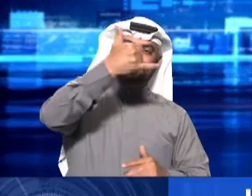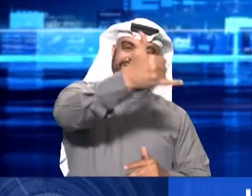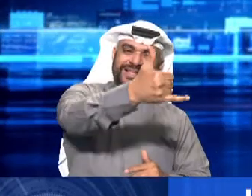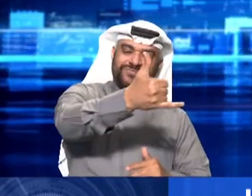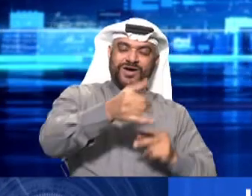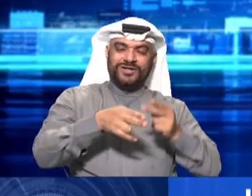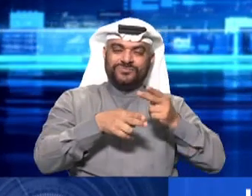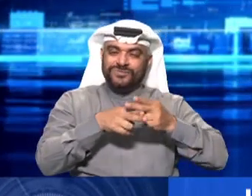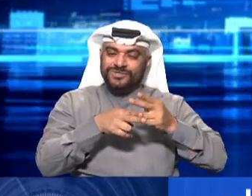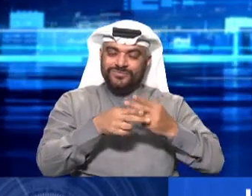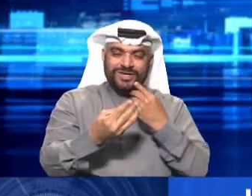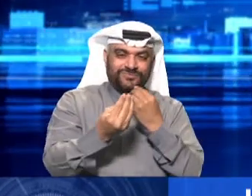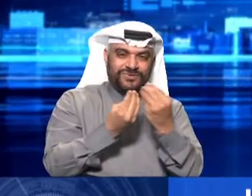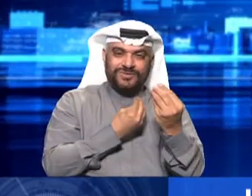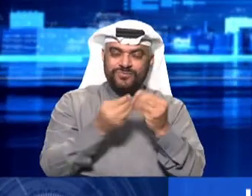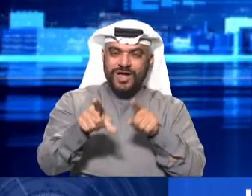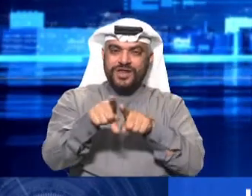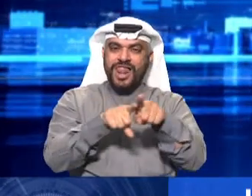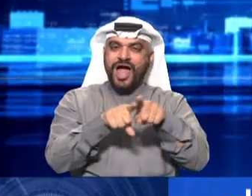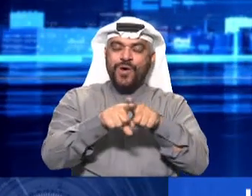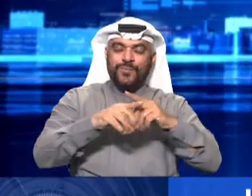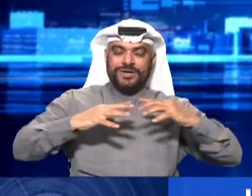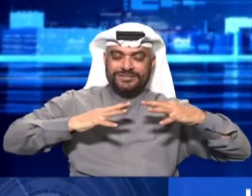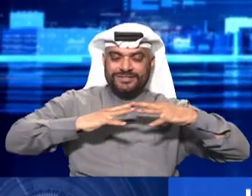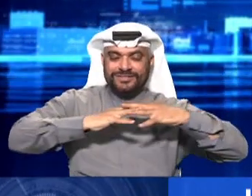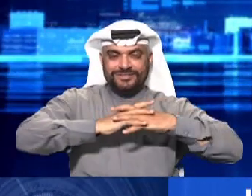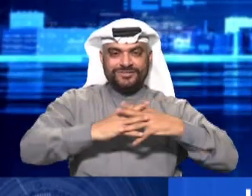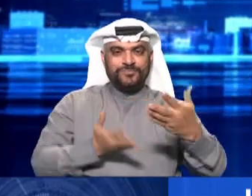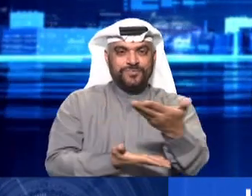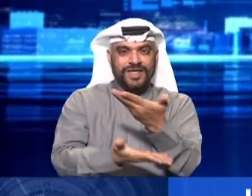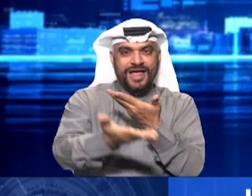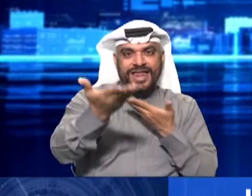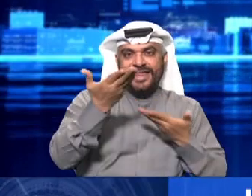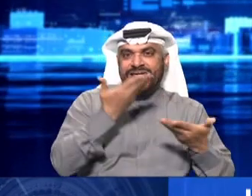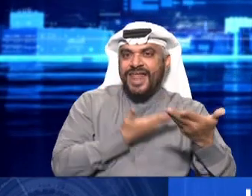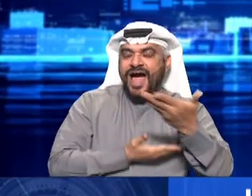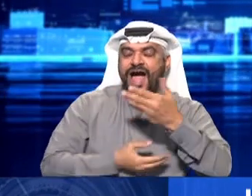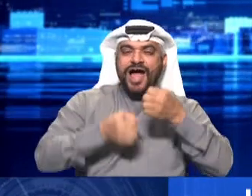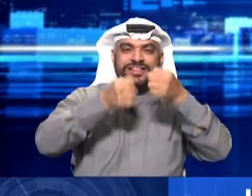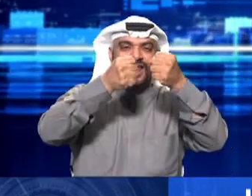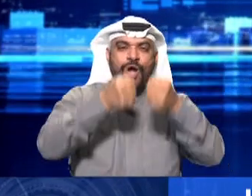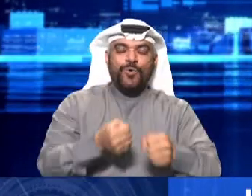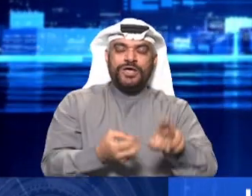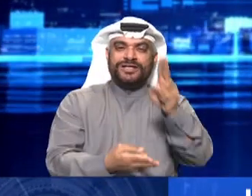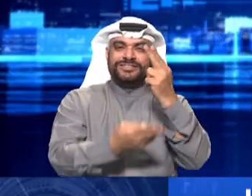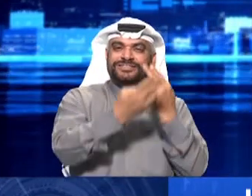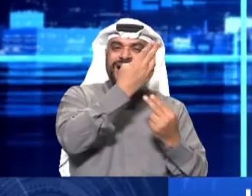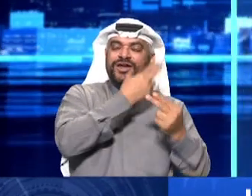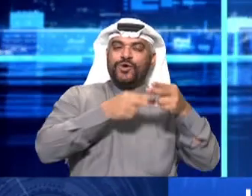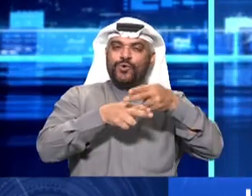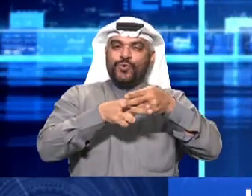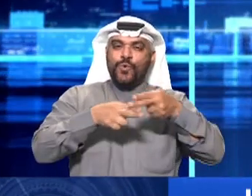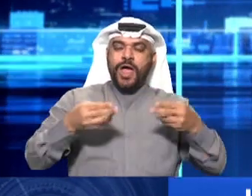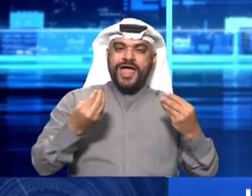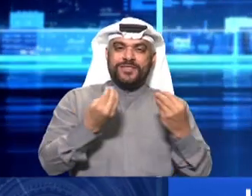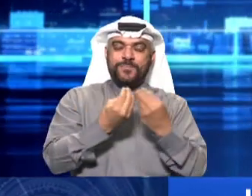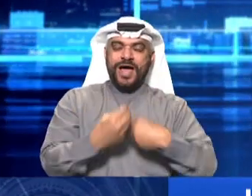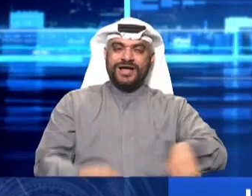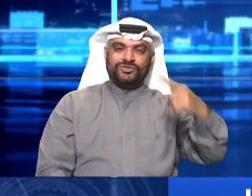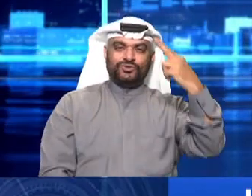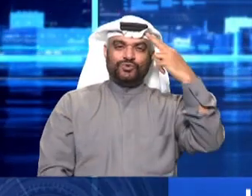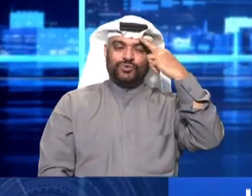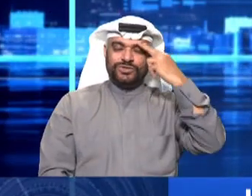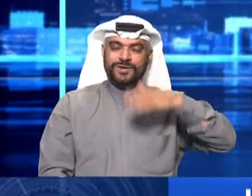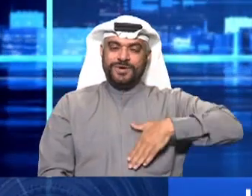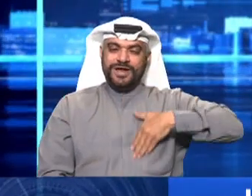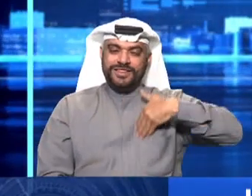التواصل الأخوي المجسد لأواصر العلاقات التاريخية والوطيدة التي تجمع البلدين والشعبين الشقيقين،